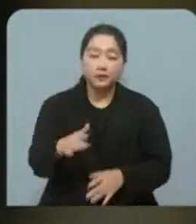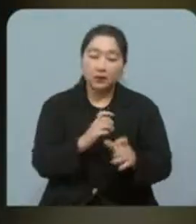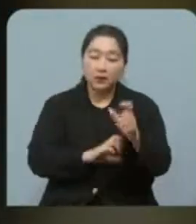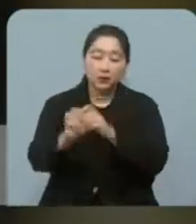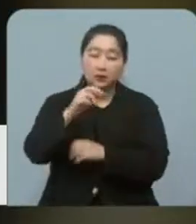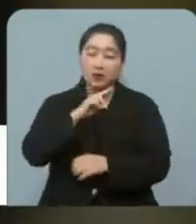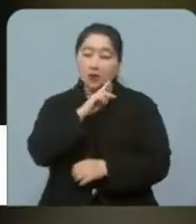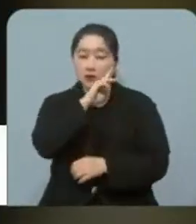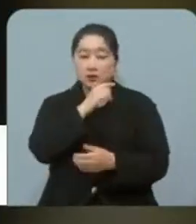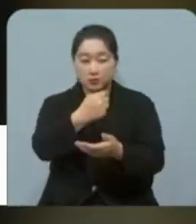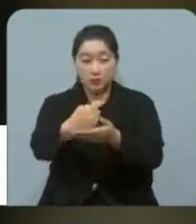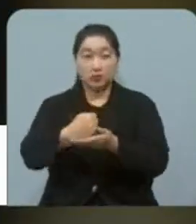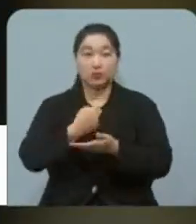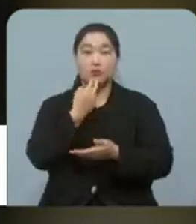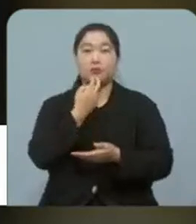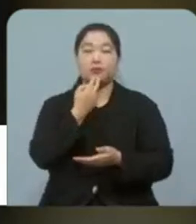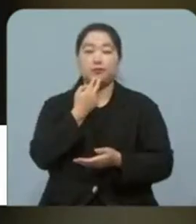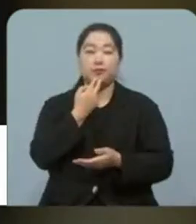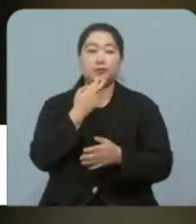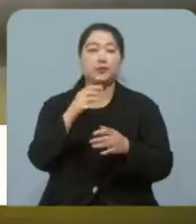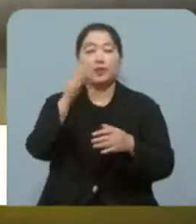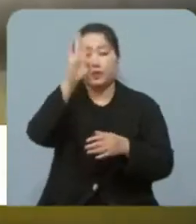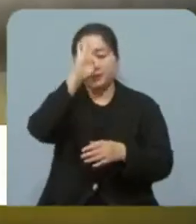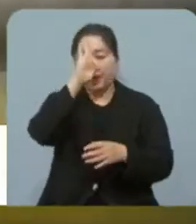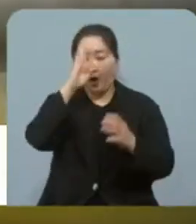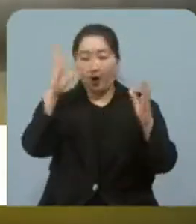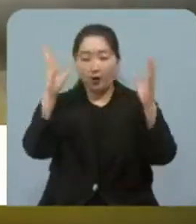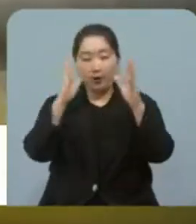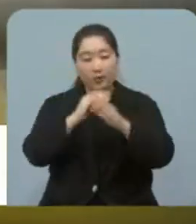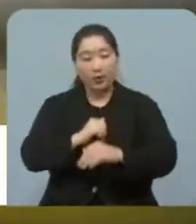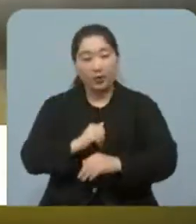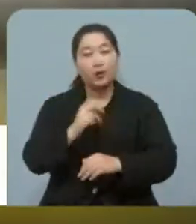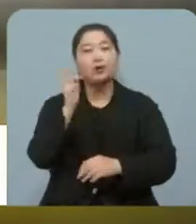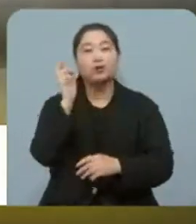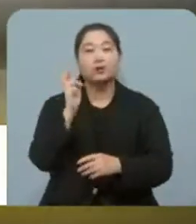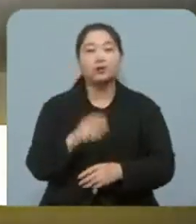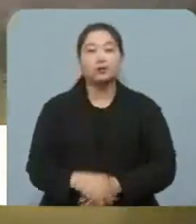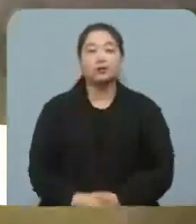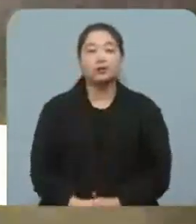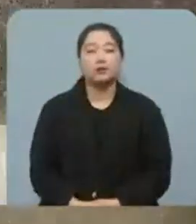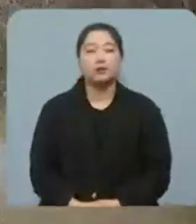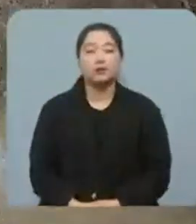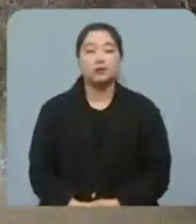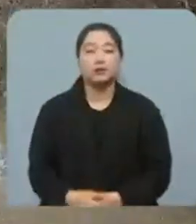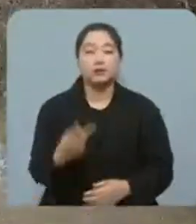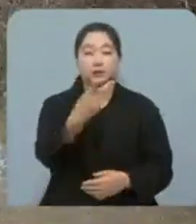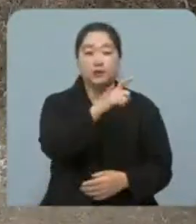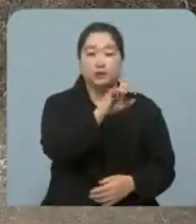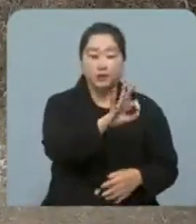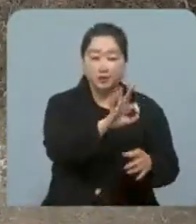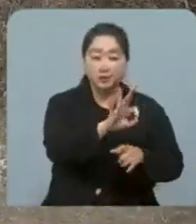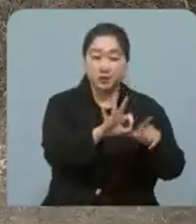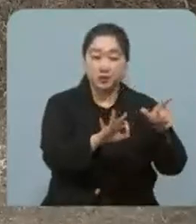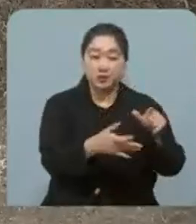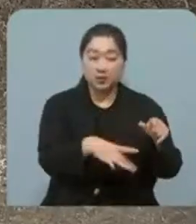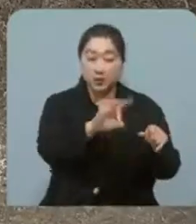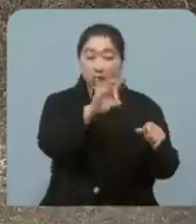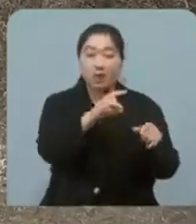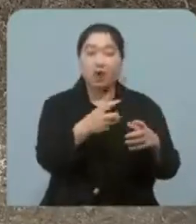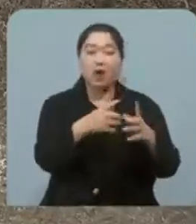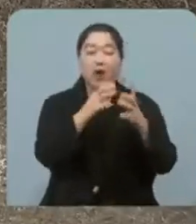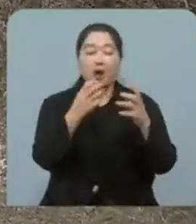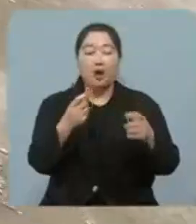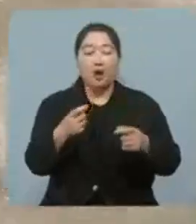추가 의심사례가 접수되지 않으면서 구제역은 소강상태를 보이고 있습니다 2010년대 초 구제역